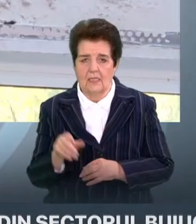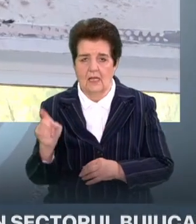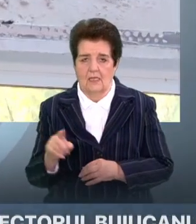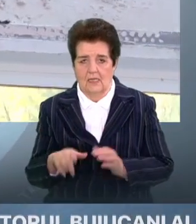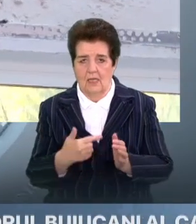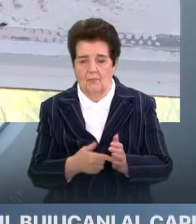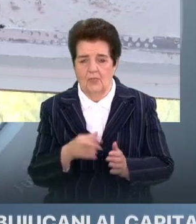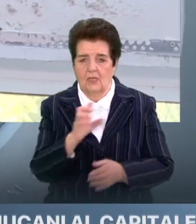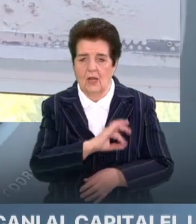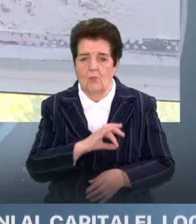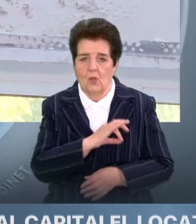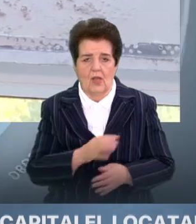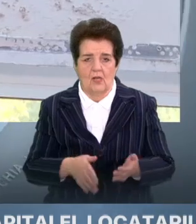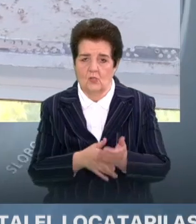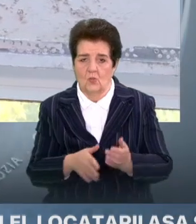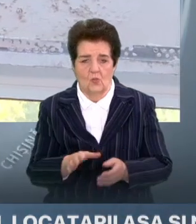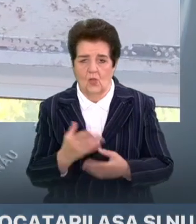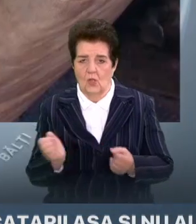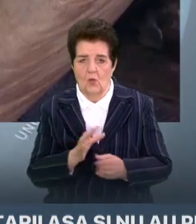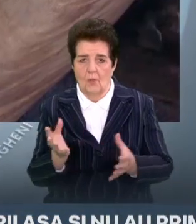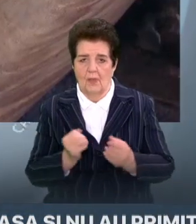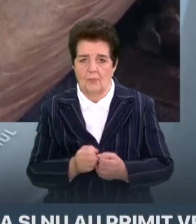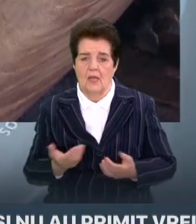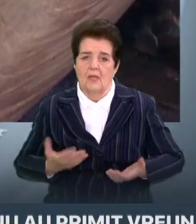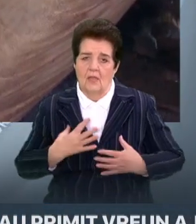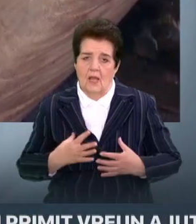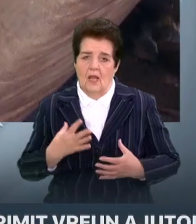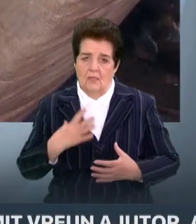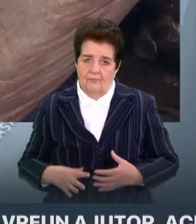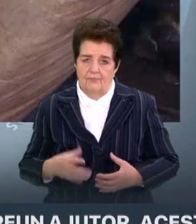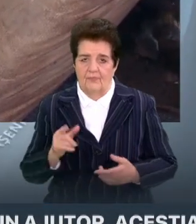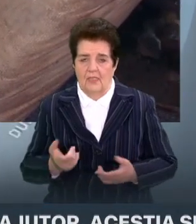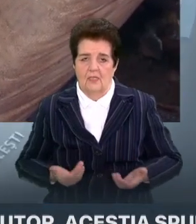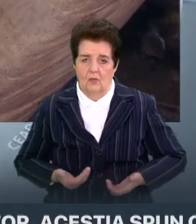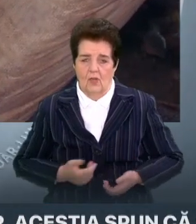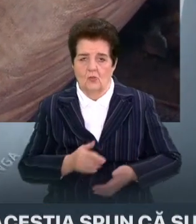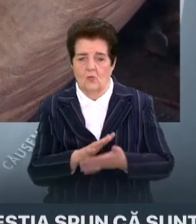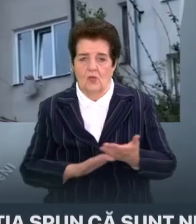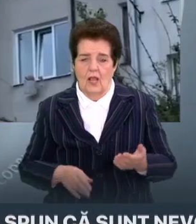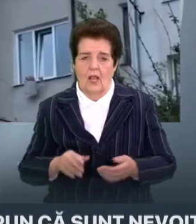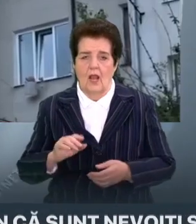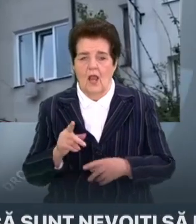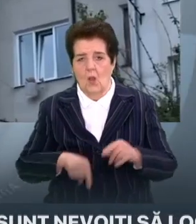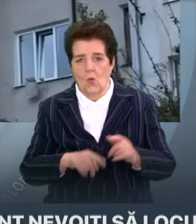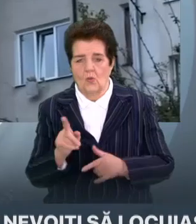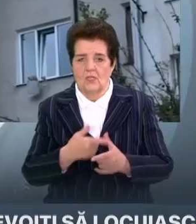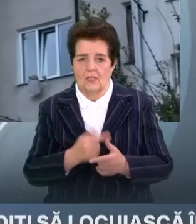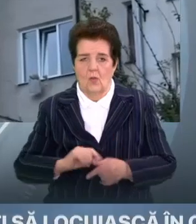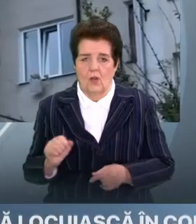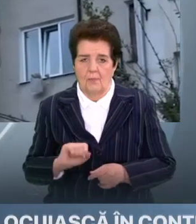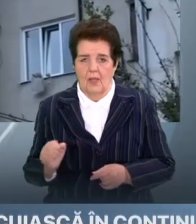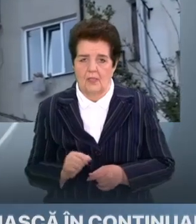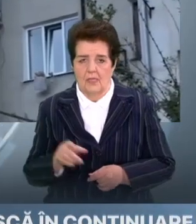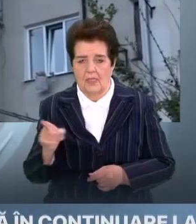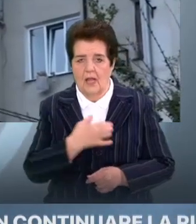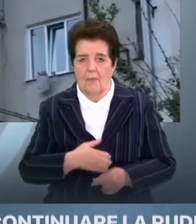au primit vreun ajutor. Aceștia spun că sunt nevoiți să locuiască în continuare la rude sau la prieteni. Responsabilii de la primărie menționează